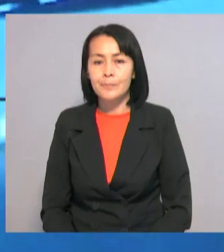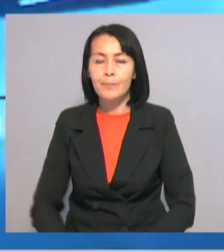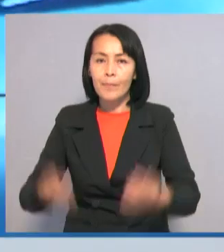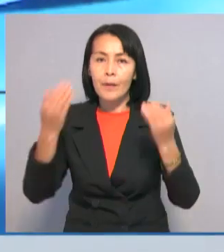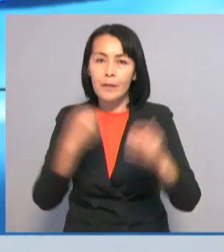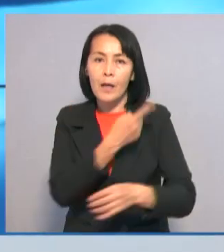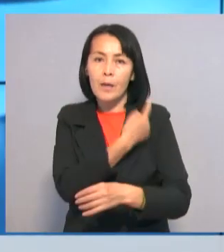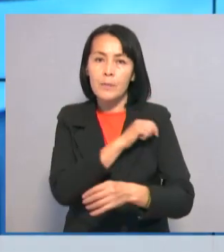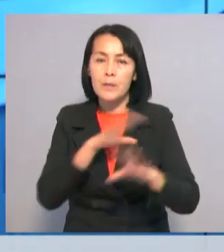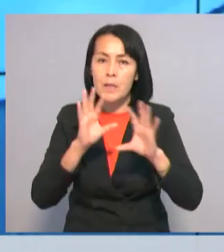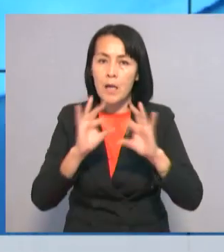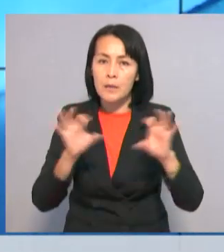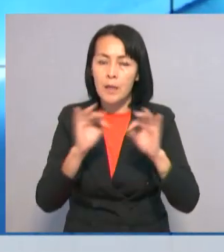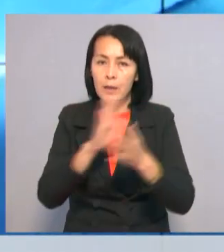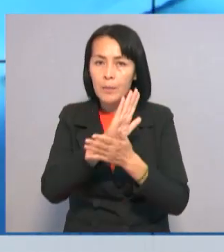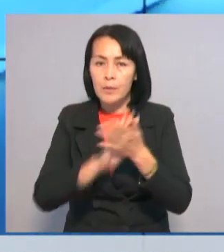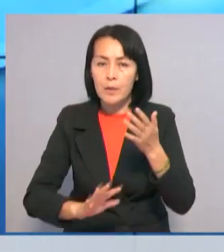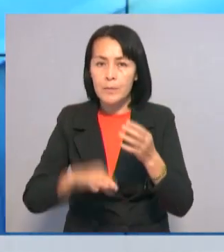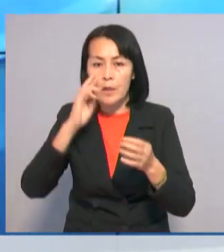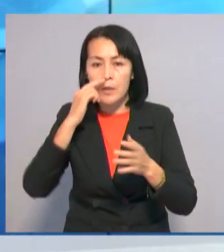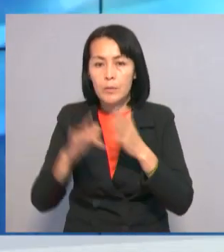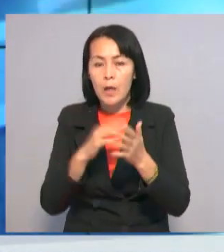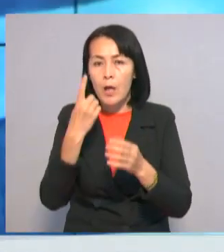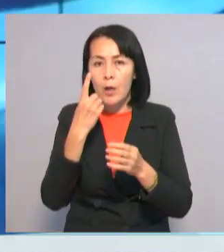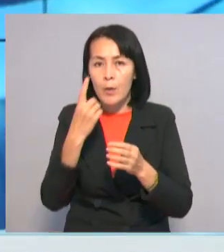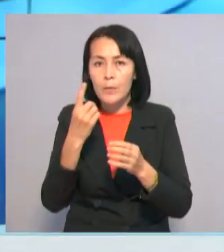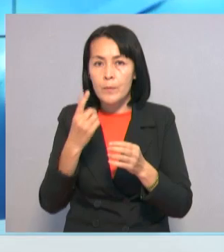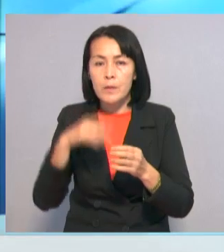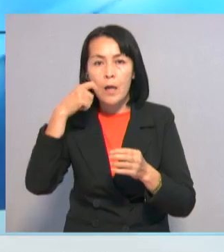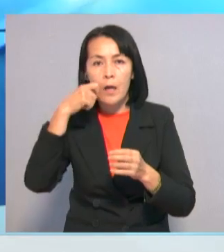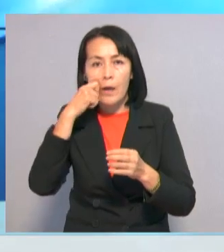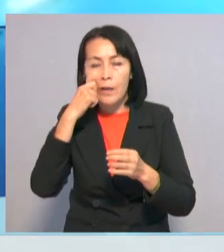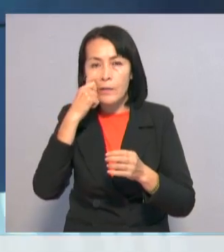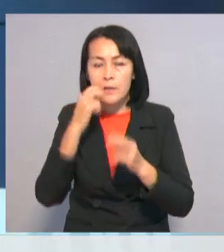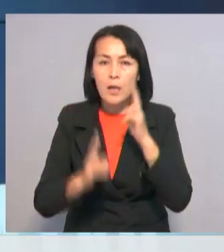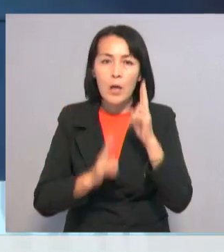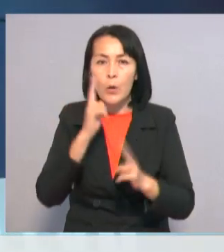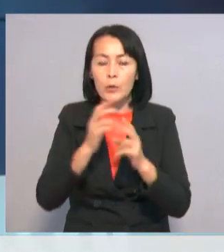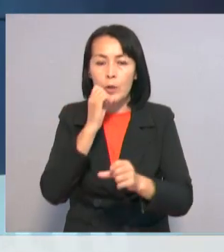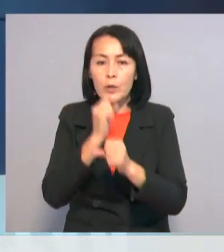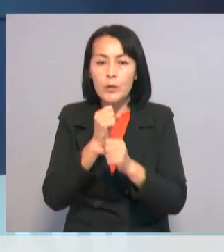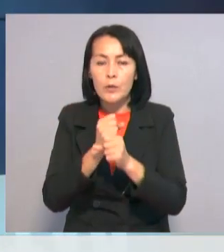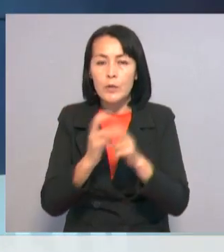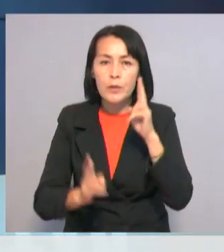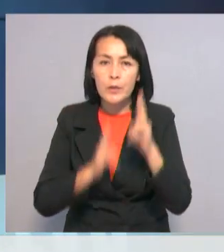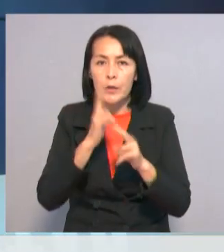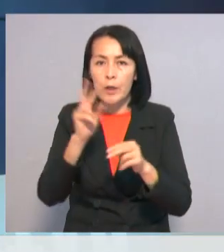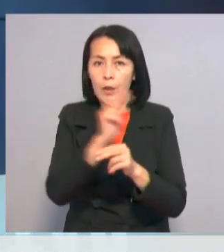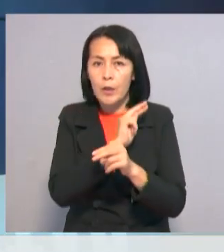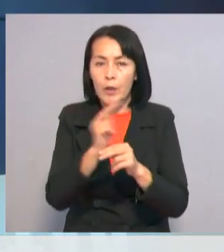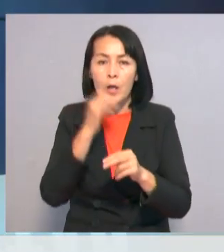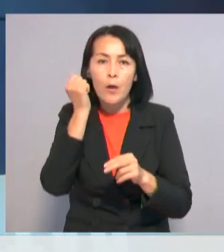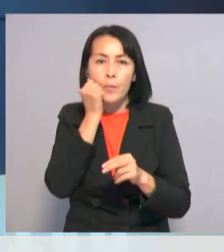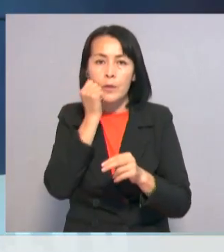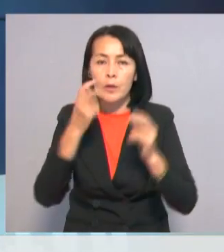Енді медицина жаңалықтарымен жалғастырамыз. Шымкентте алғаш рет табан деформациясына ота жасалды. Хирургиялық ем-дом